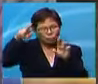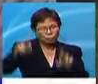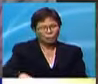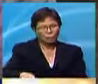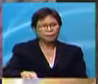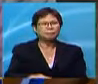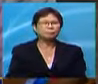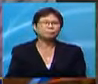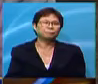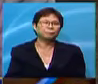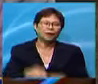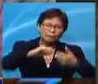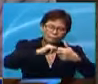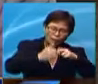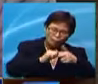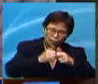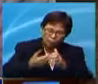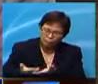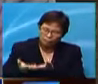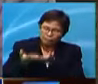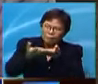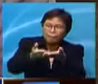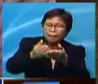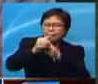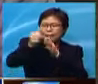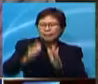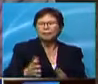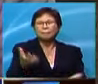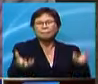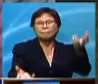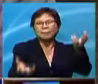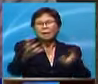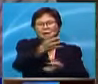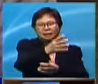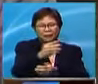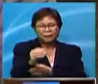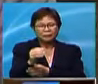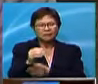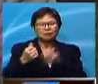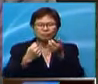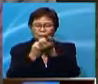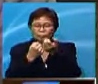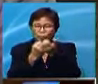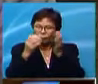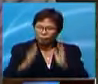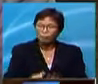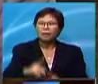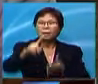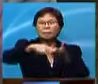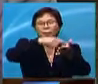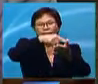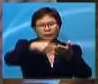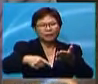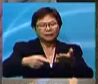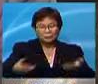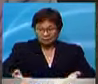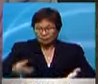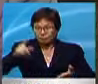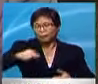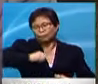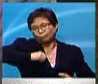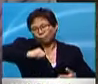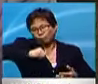isu-isu yang ditampilkan o pemimpin BN dan juga Jera semasa Raya yang per